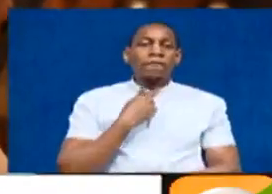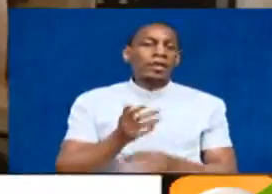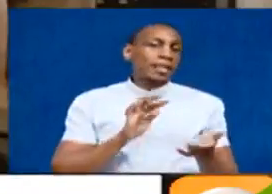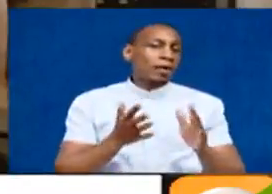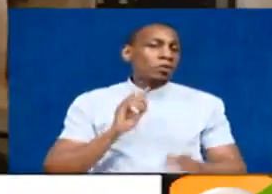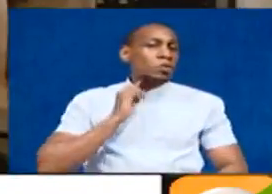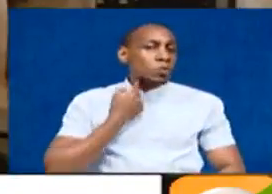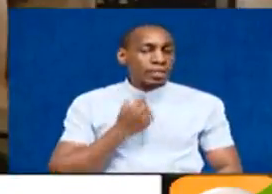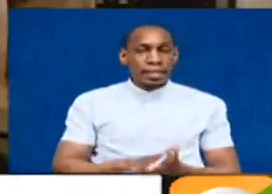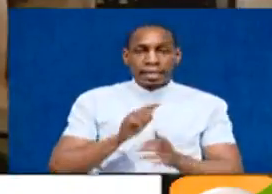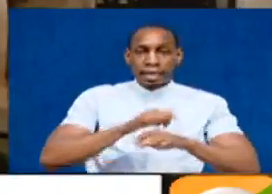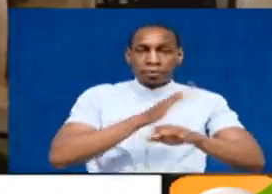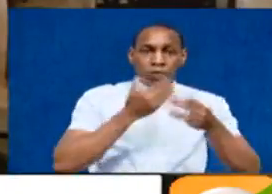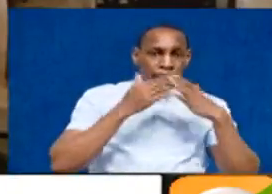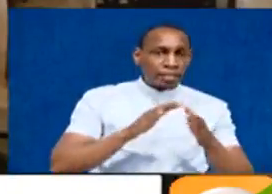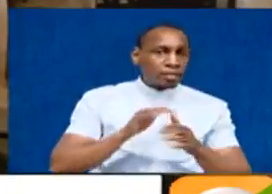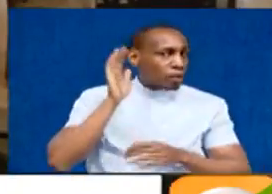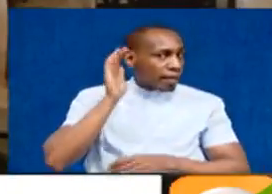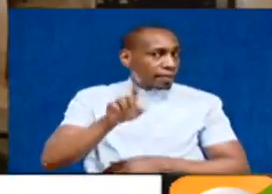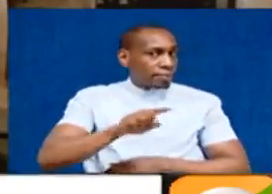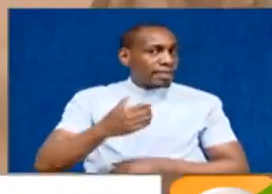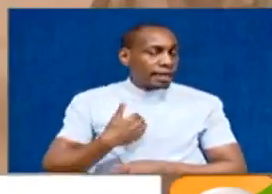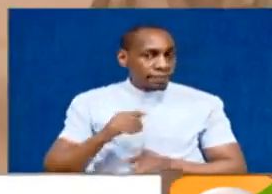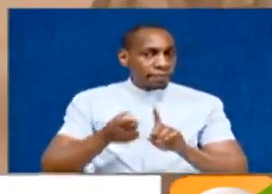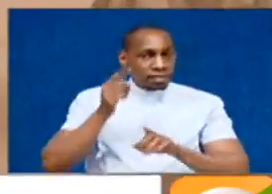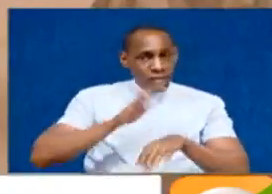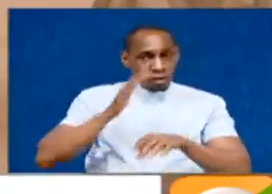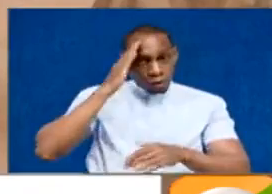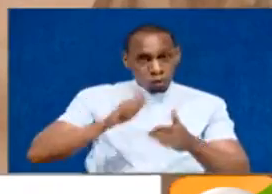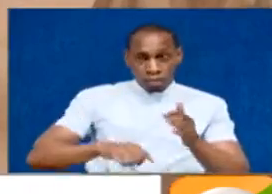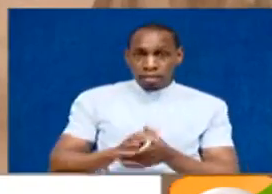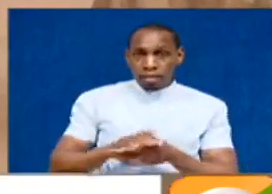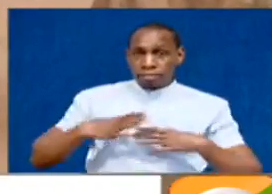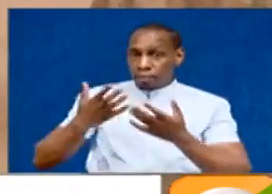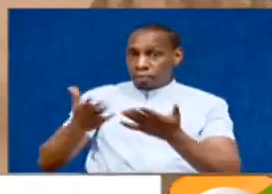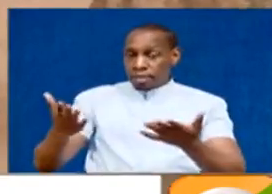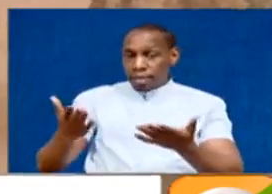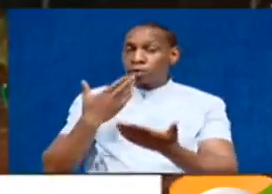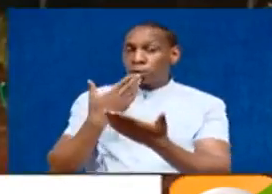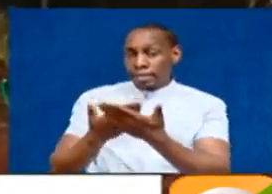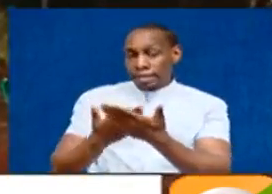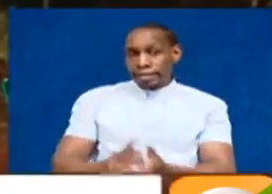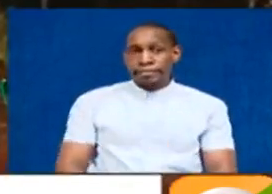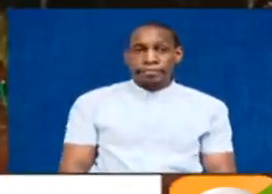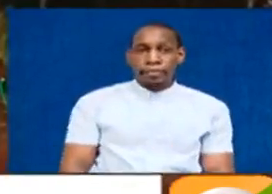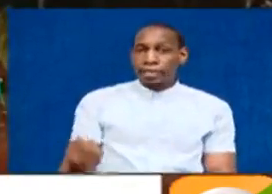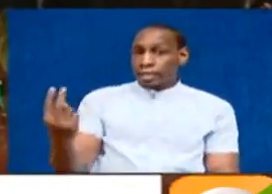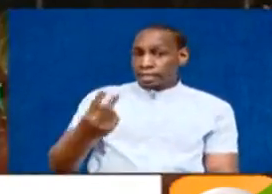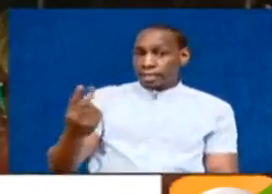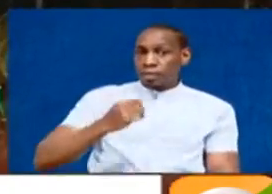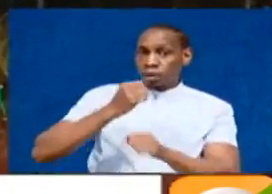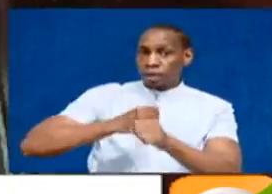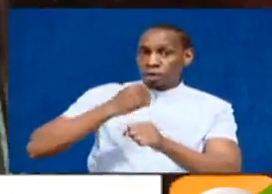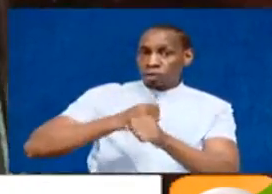uiminyeminye, unapomaliza wimbo ukisikia makofi unajua kwanza hao wame appreciate. Wawili hao